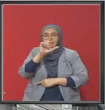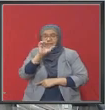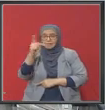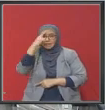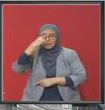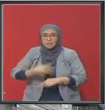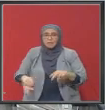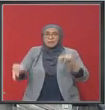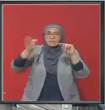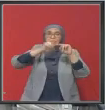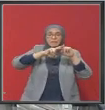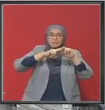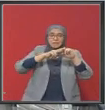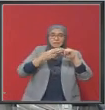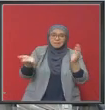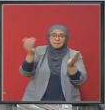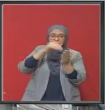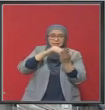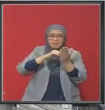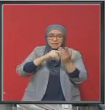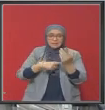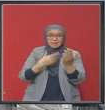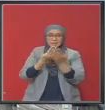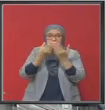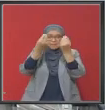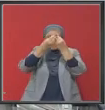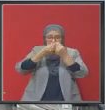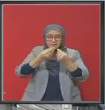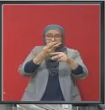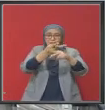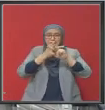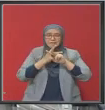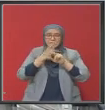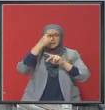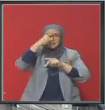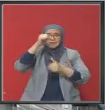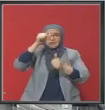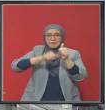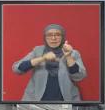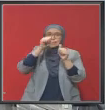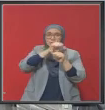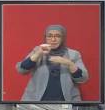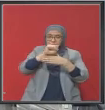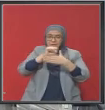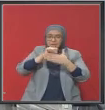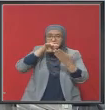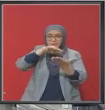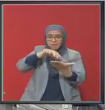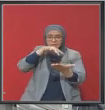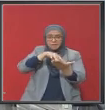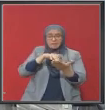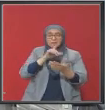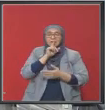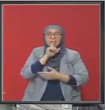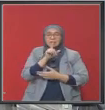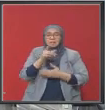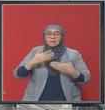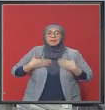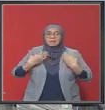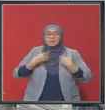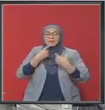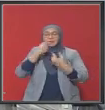kembali kada pinjaman titik-titik N bagi setiap semester pengajian Pule sukacita dimaklumkan Kementerian bersetuju